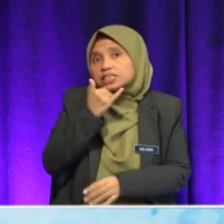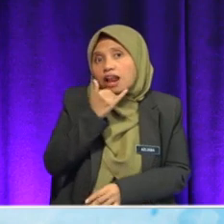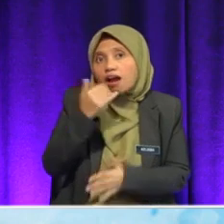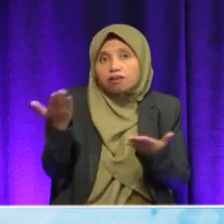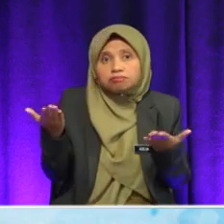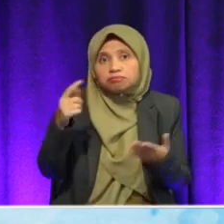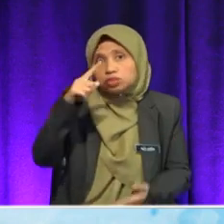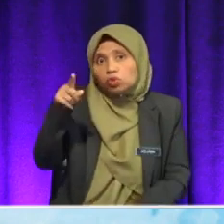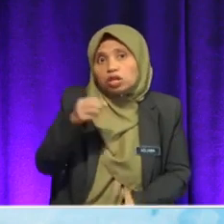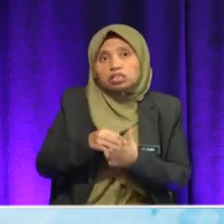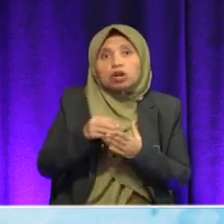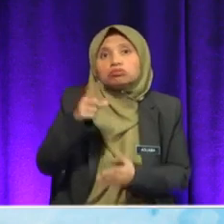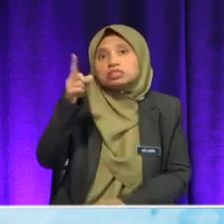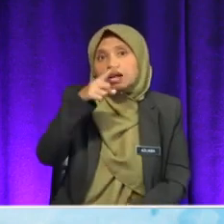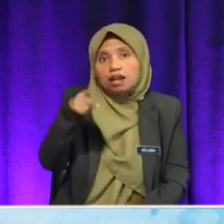oke